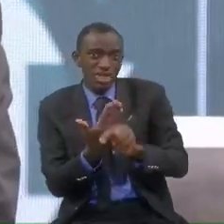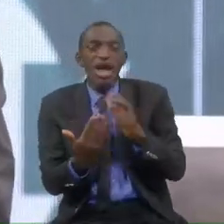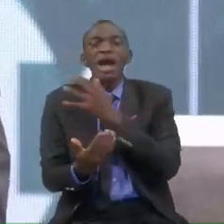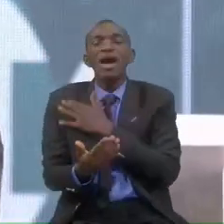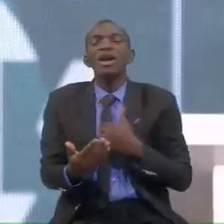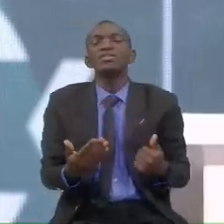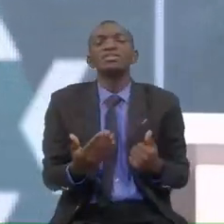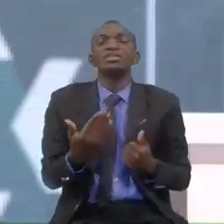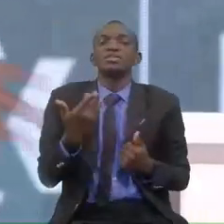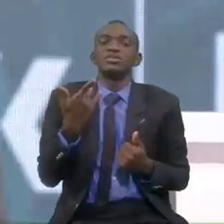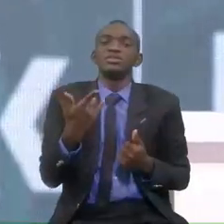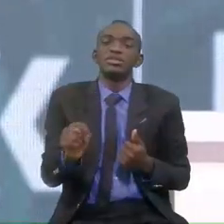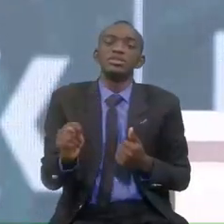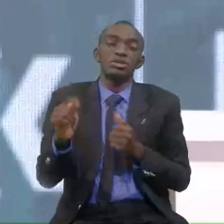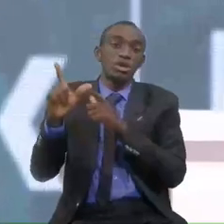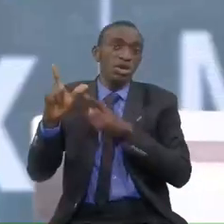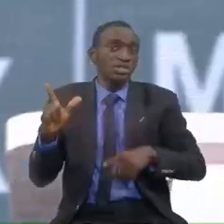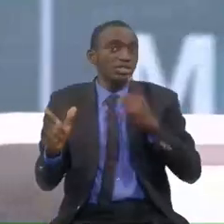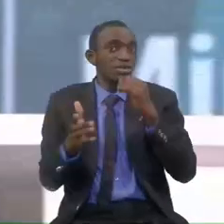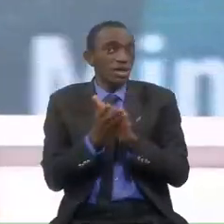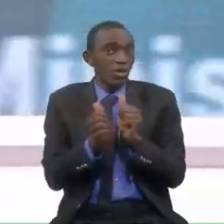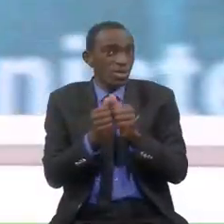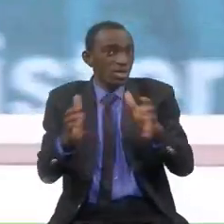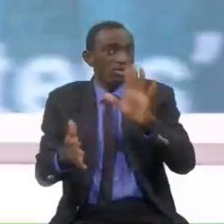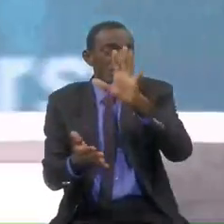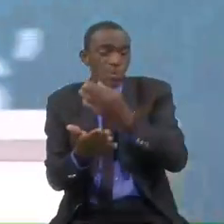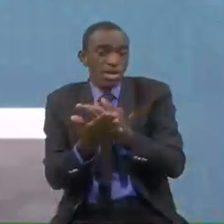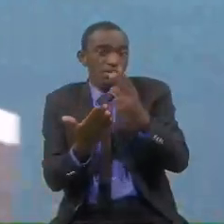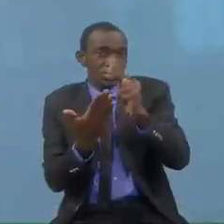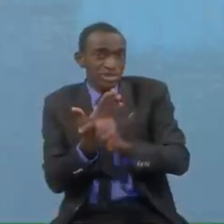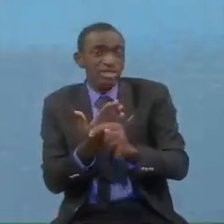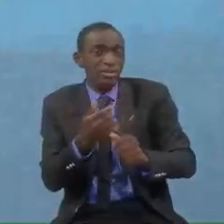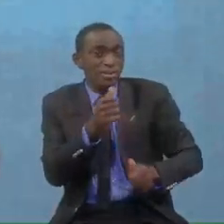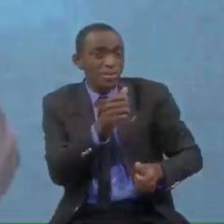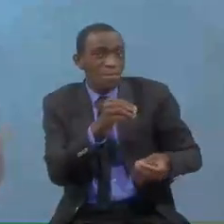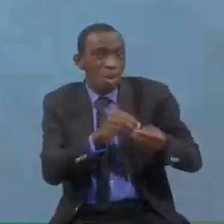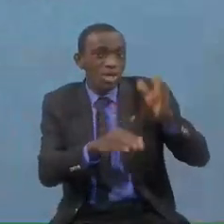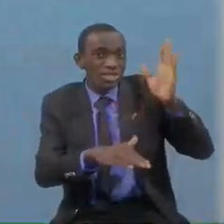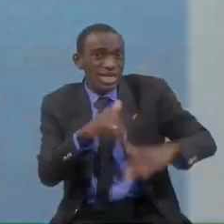vous n'entrerez pas dans le royaume des cieux.